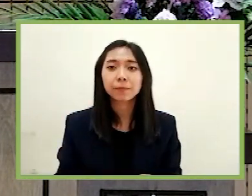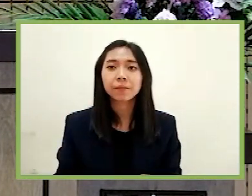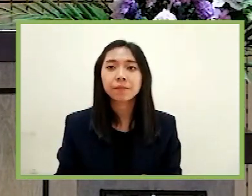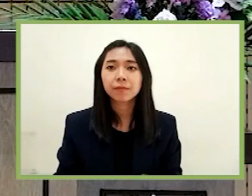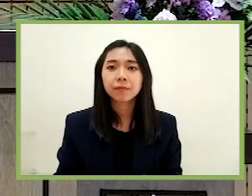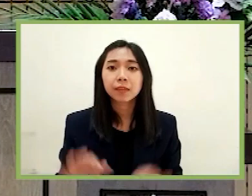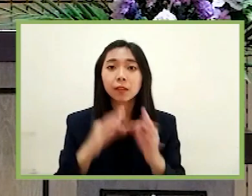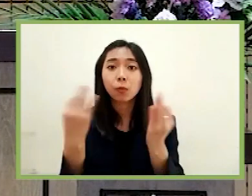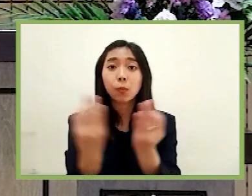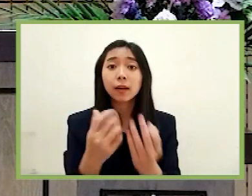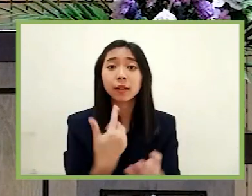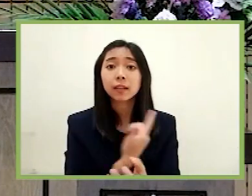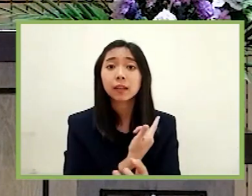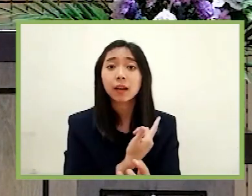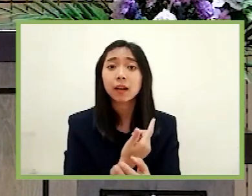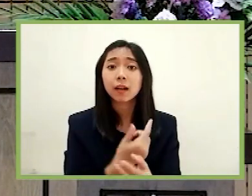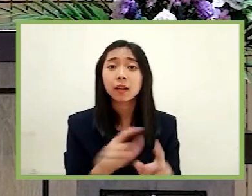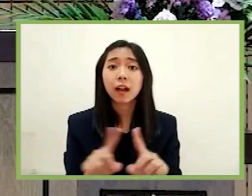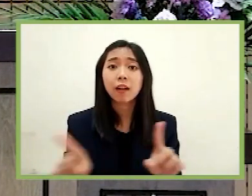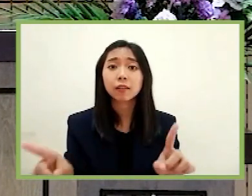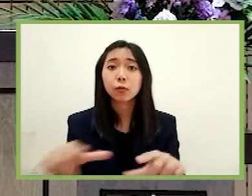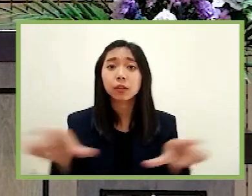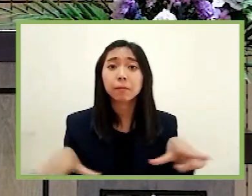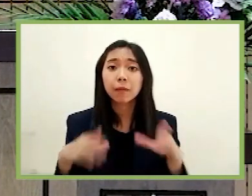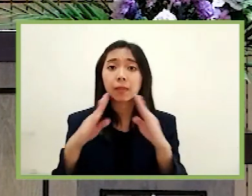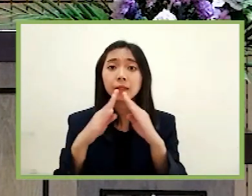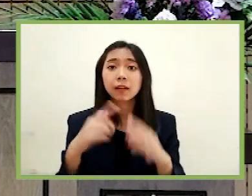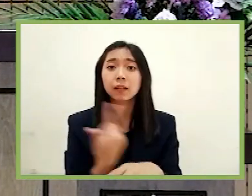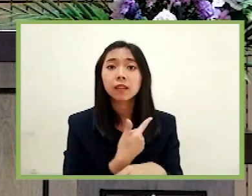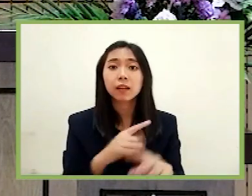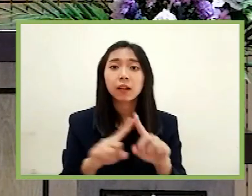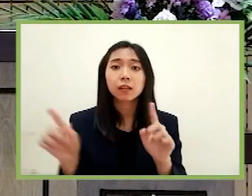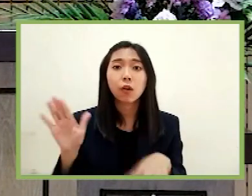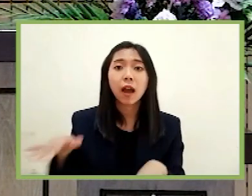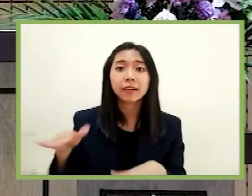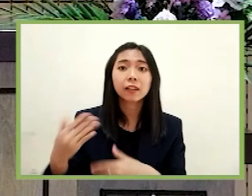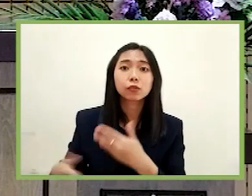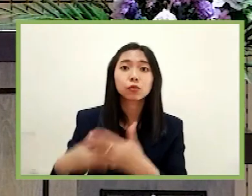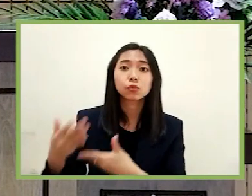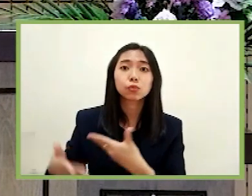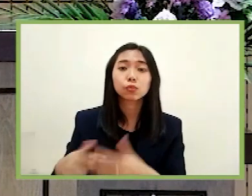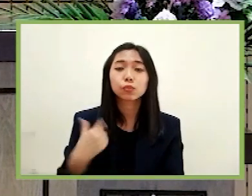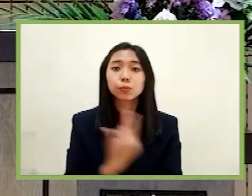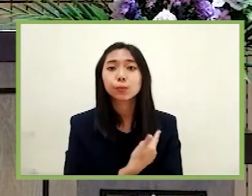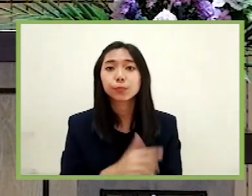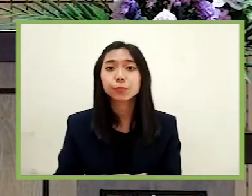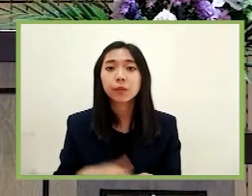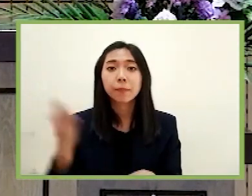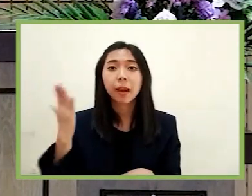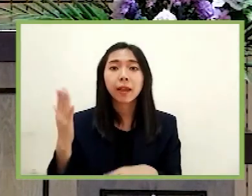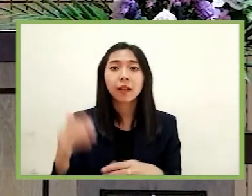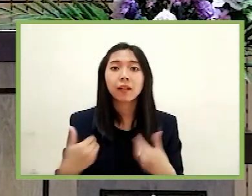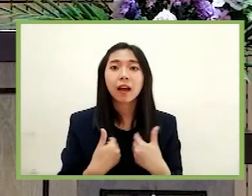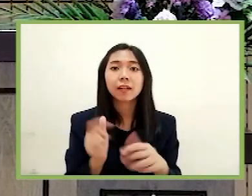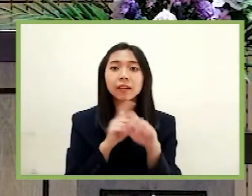keluarga kita lingkungan kita anak cucu kita mereka diberikan